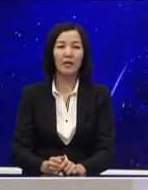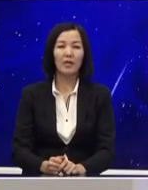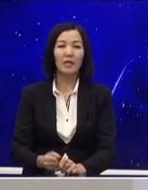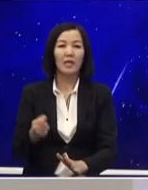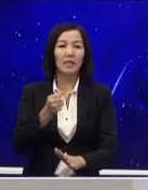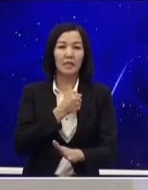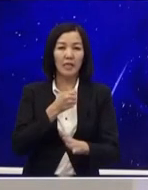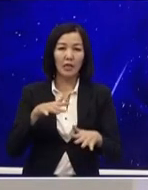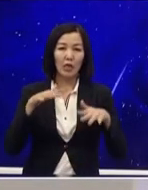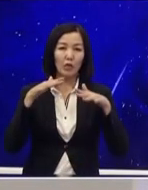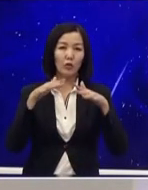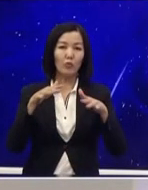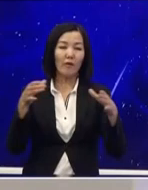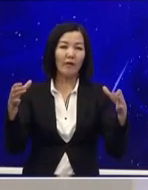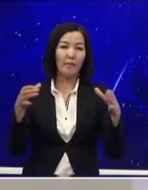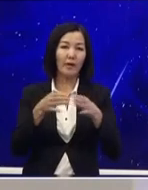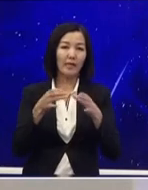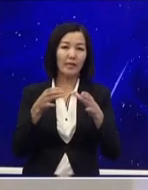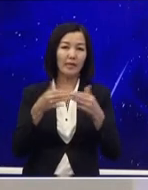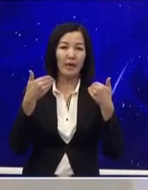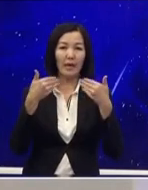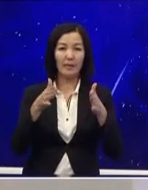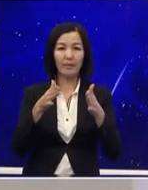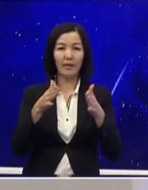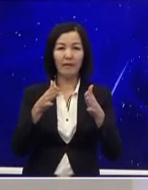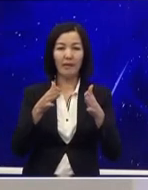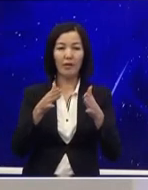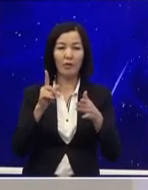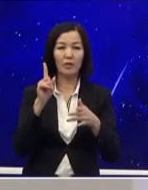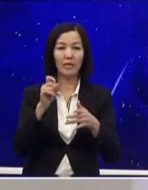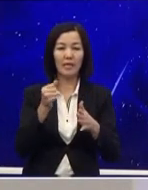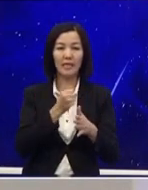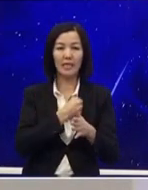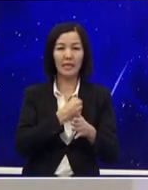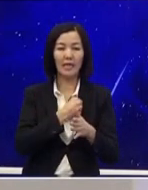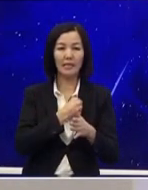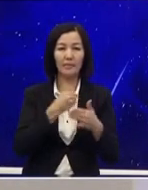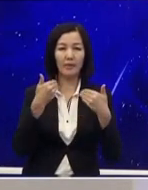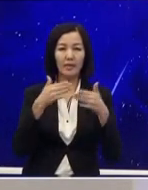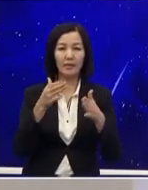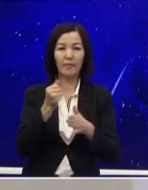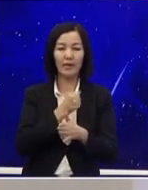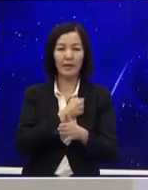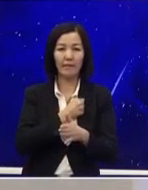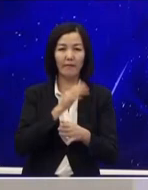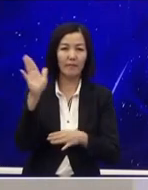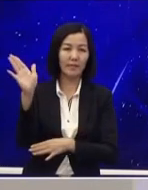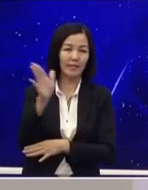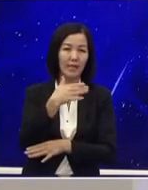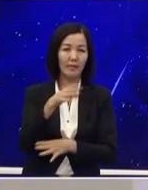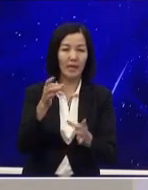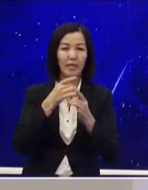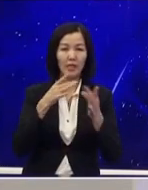В десантно-штурмовых войсках чествовали отправленных в запас. Около 100 солдат простились с боевым знаменем.